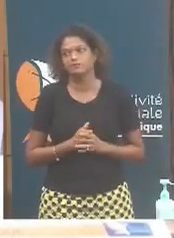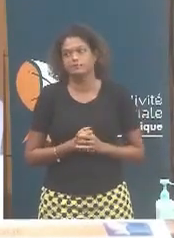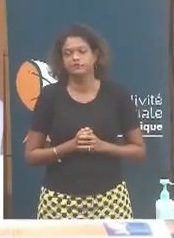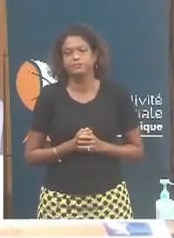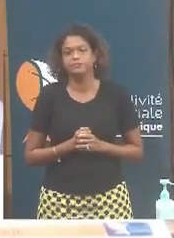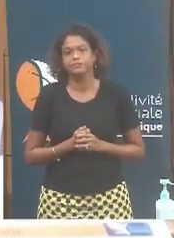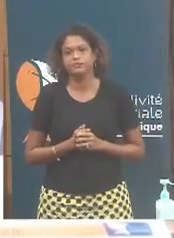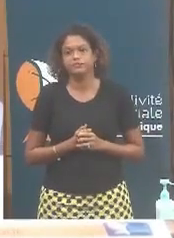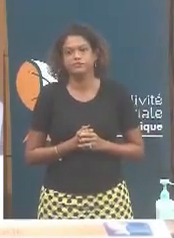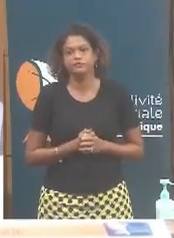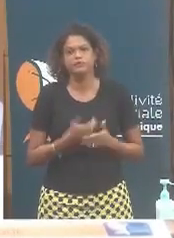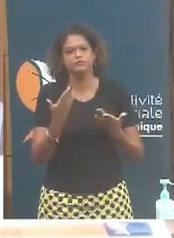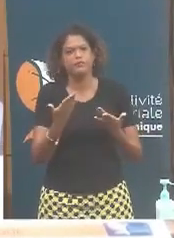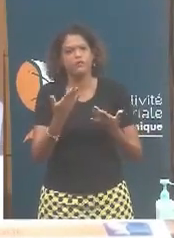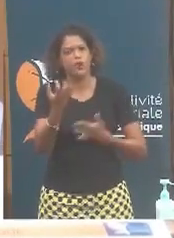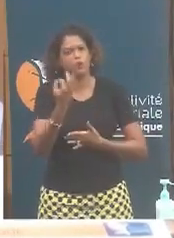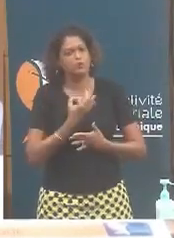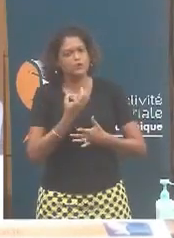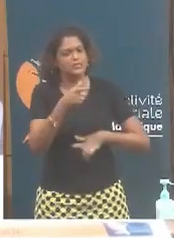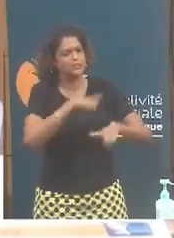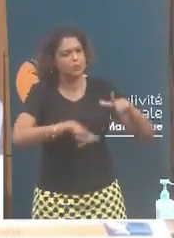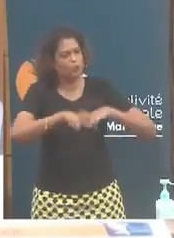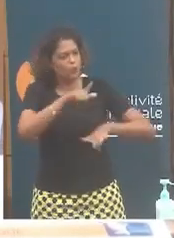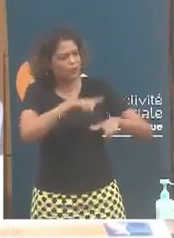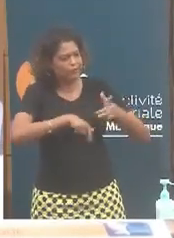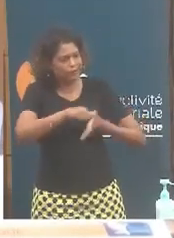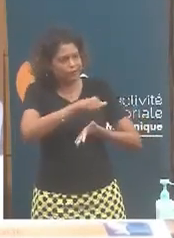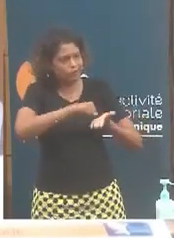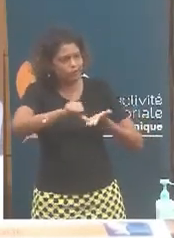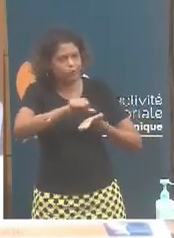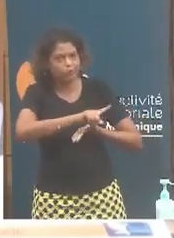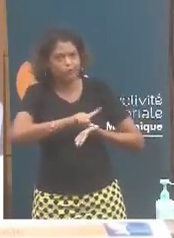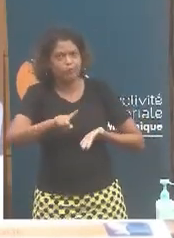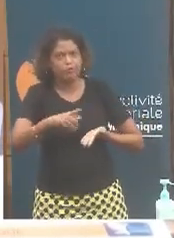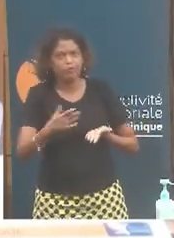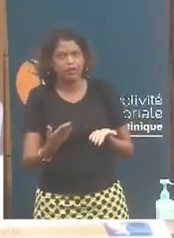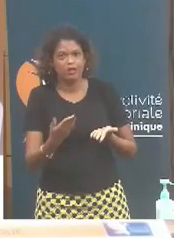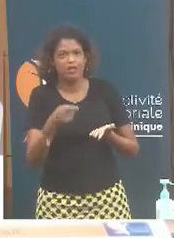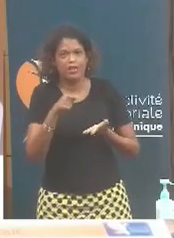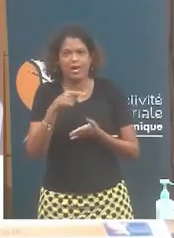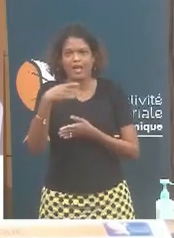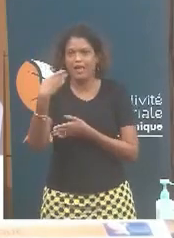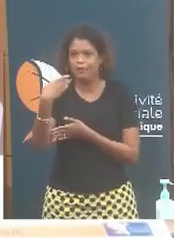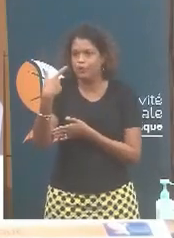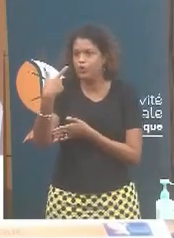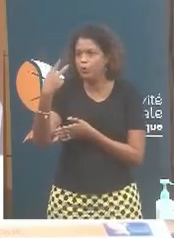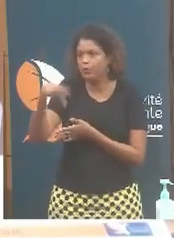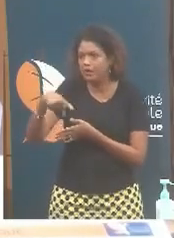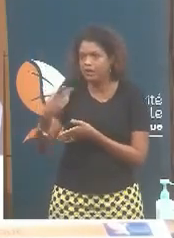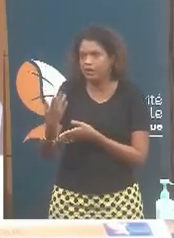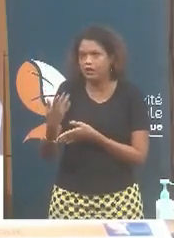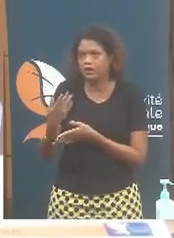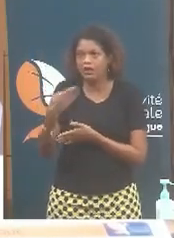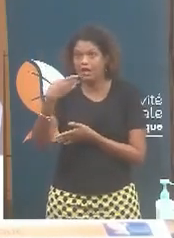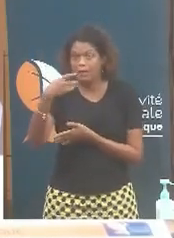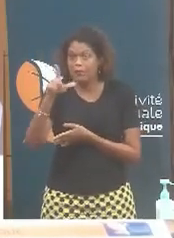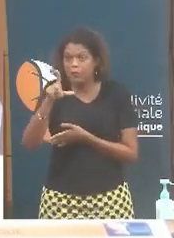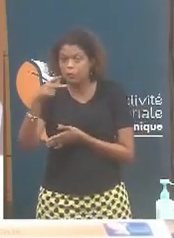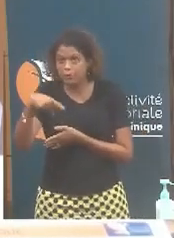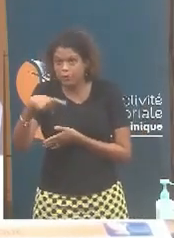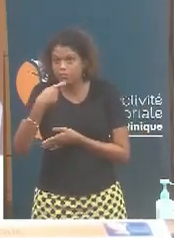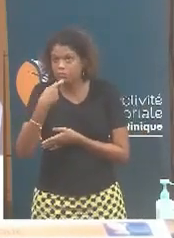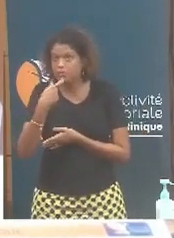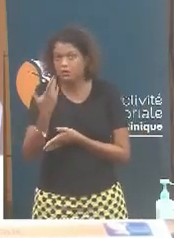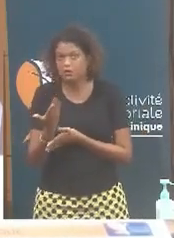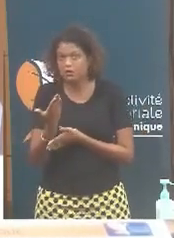du loyer impayé de la M2P. La M2P, pour ceux qui ne savent pas,